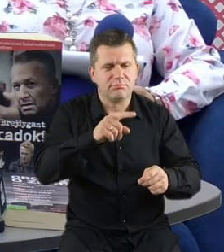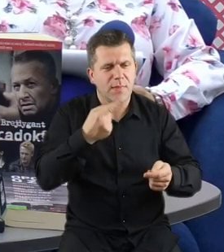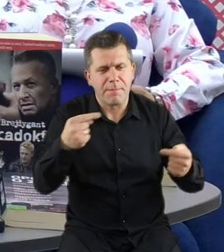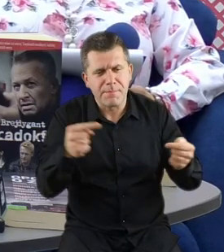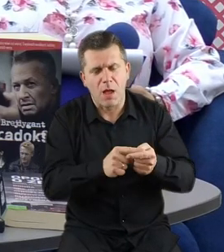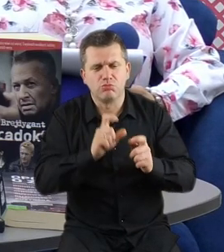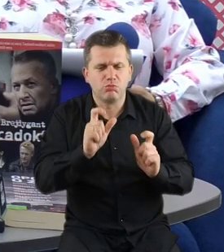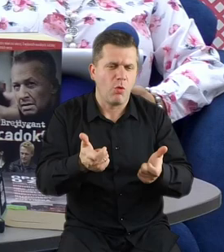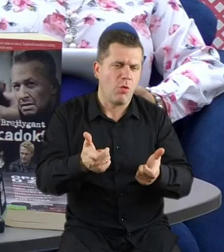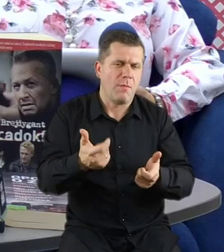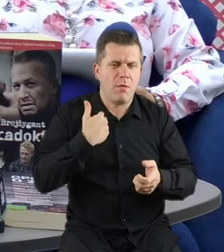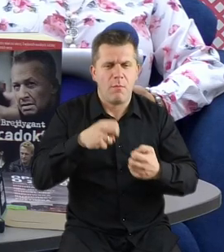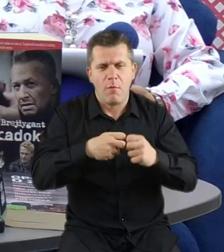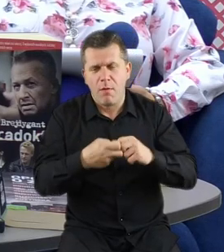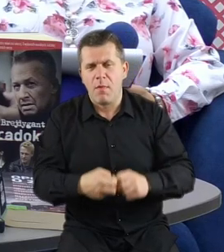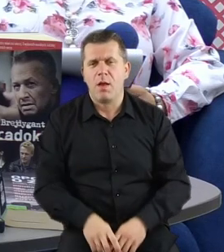na to coś.